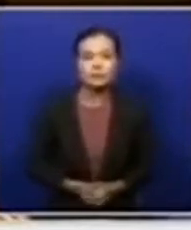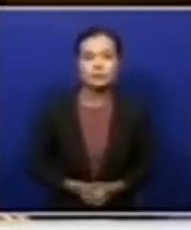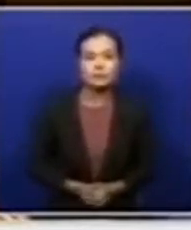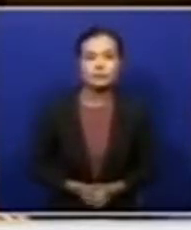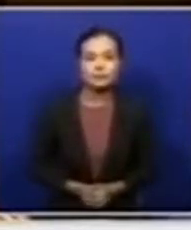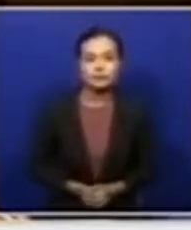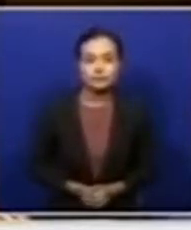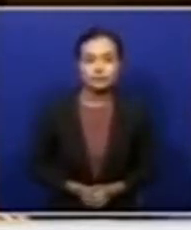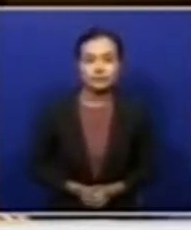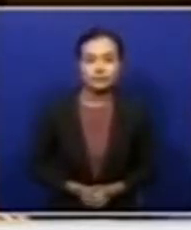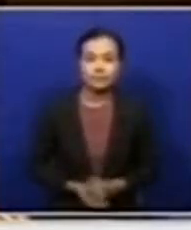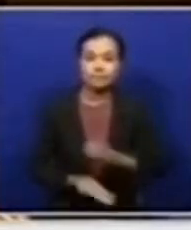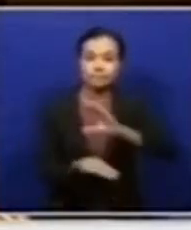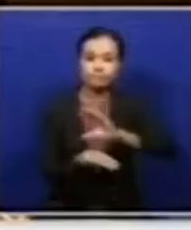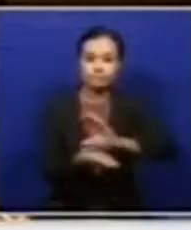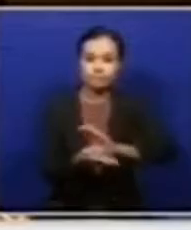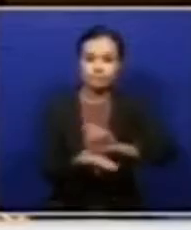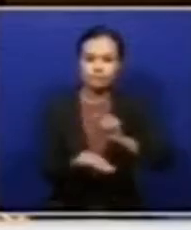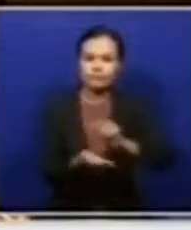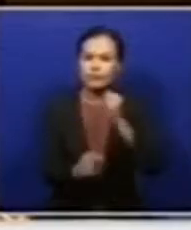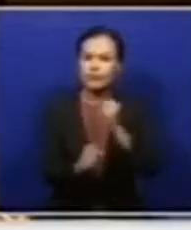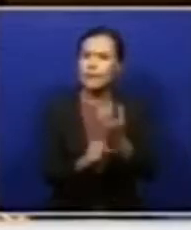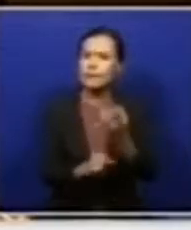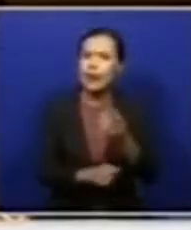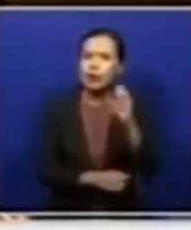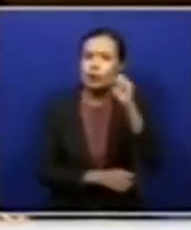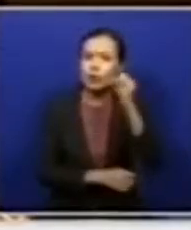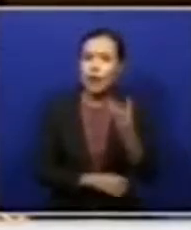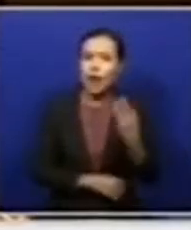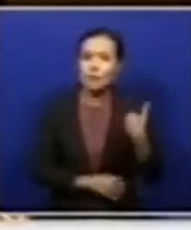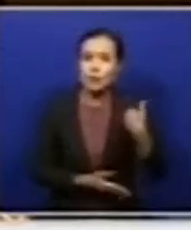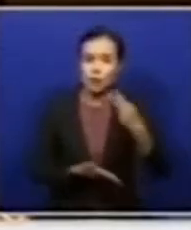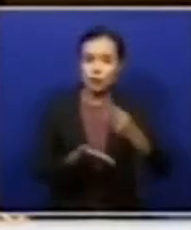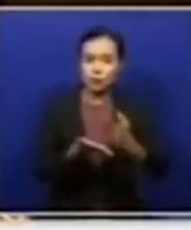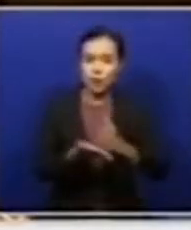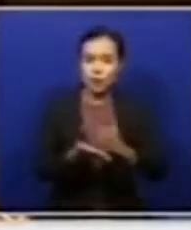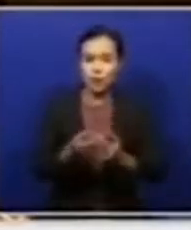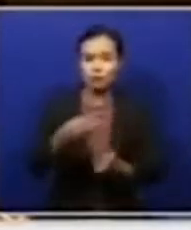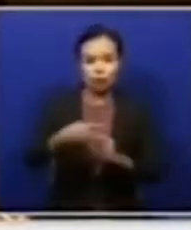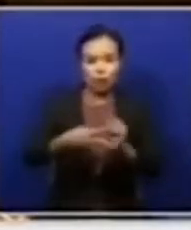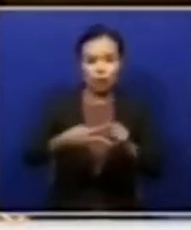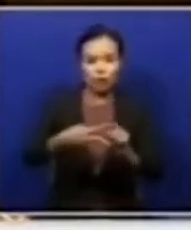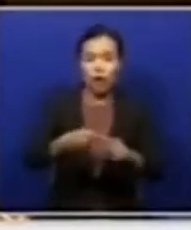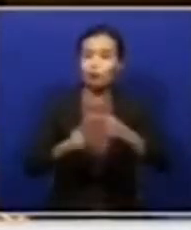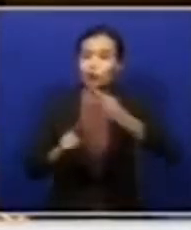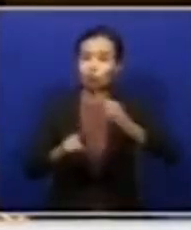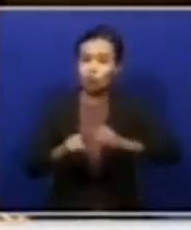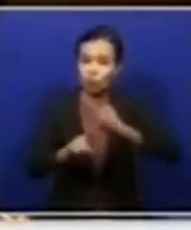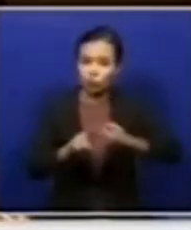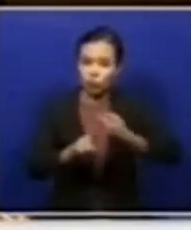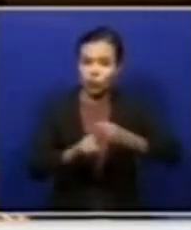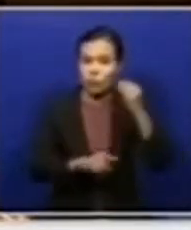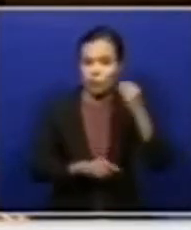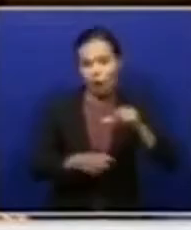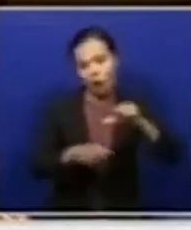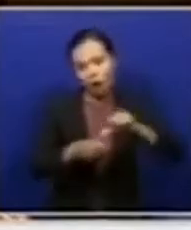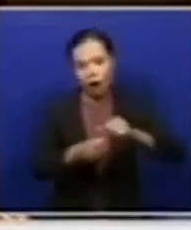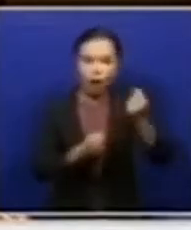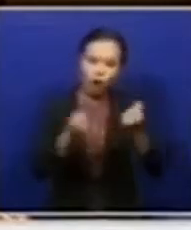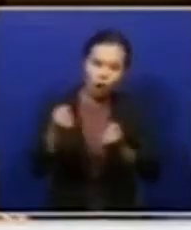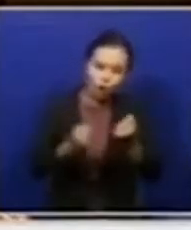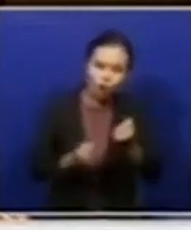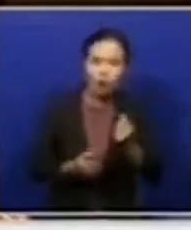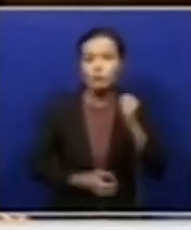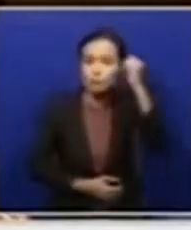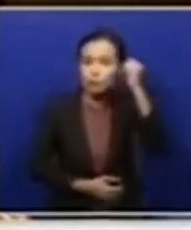ครับกองทุนนี้ทำอะไรสวัสดิการมี2แบบครับใหญ่ๆคือมีแบบให้ทุกเดือนค่าแก๊สค่ารถค่ารถบขสค่